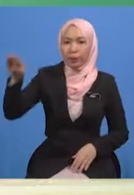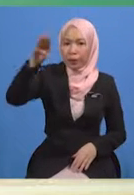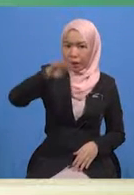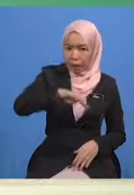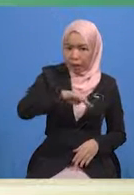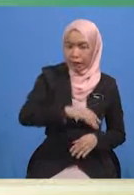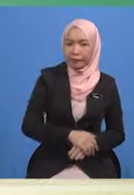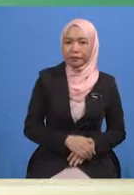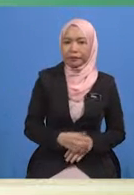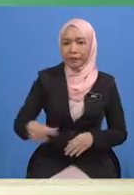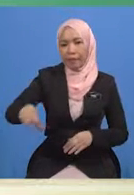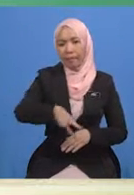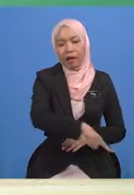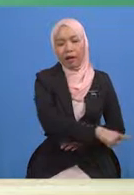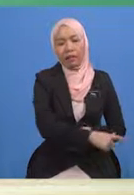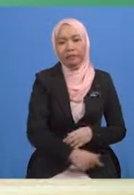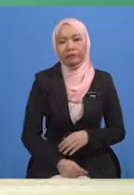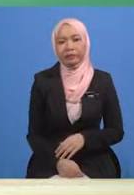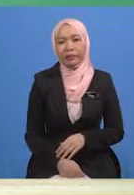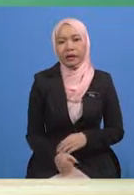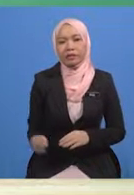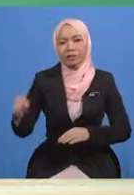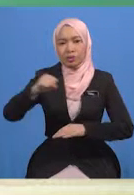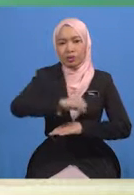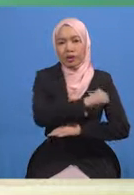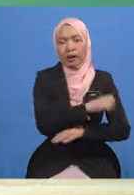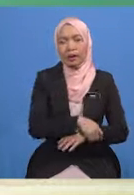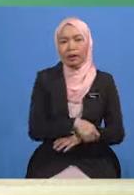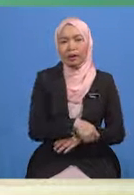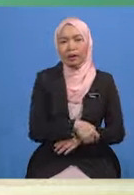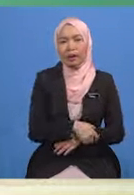bukit, lembah, sungai,